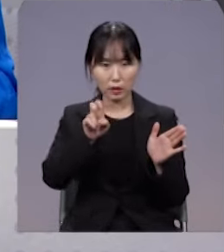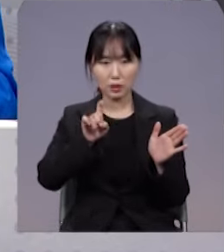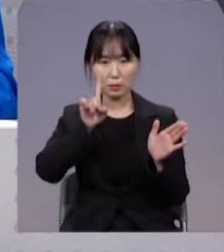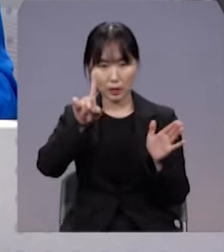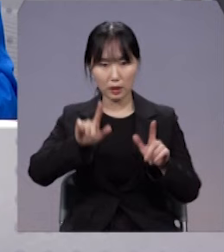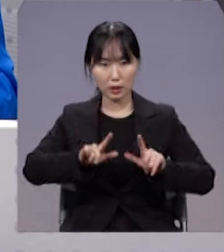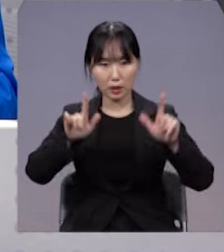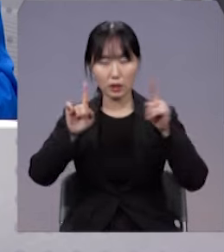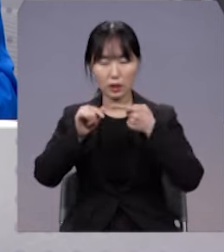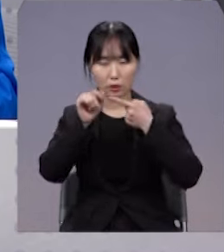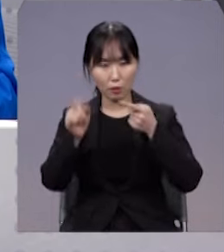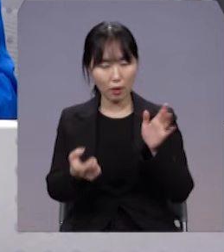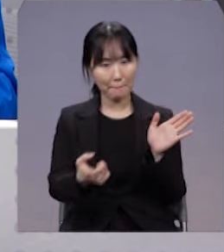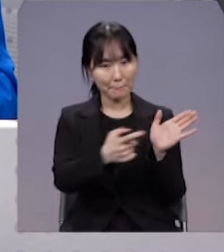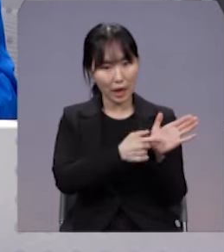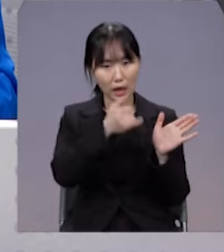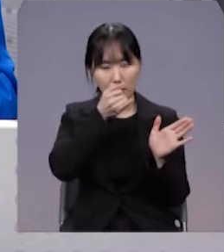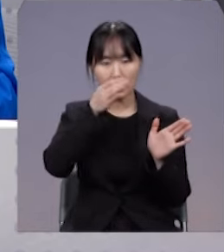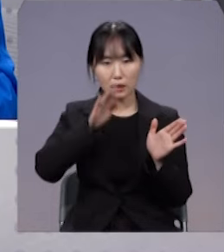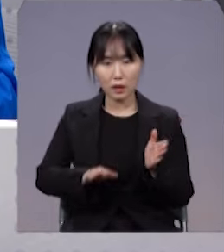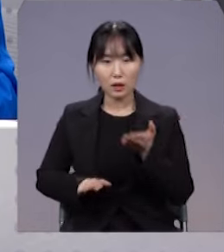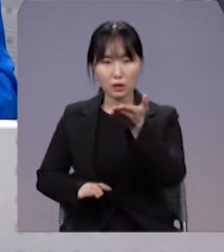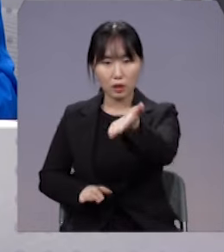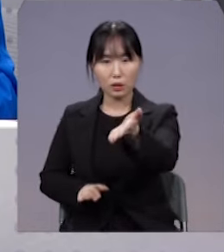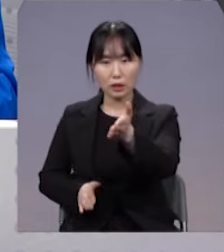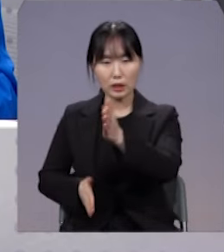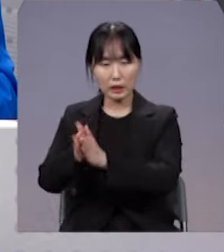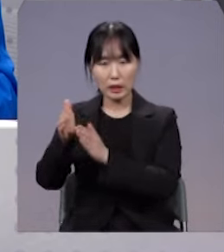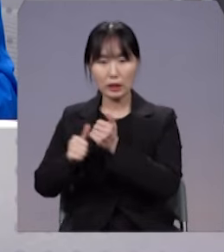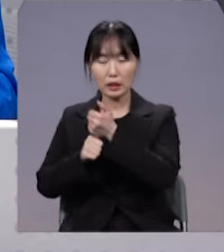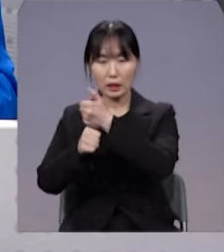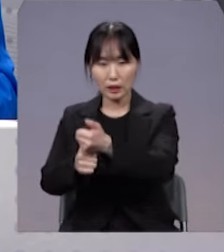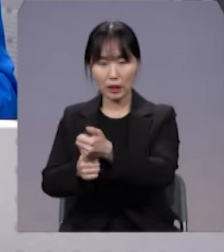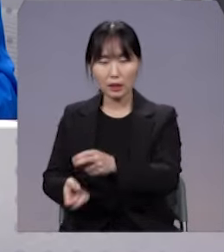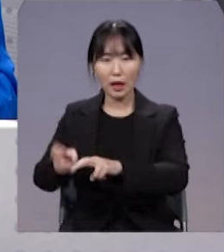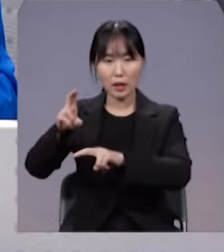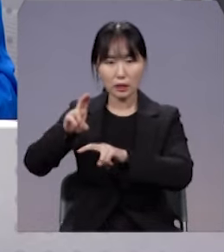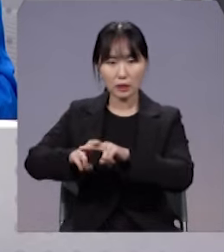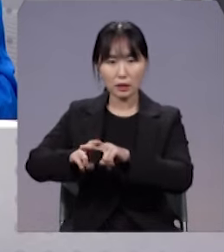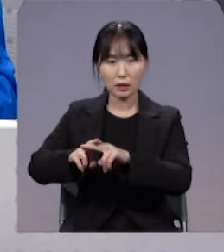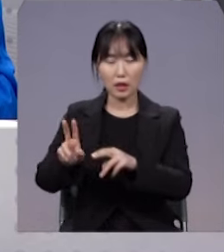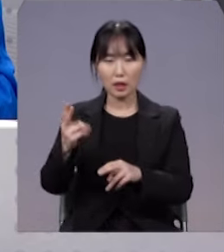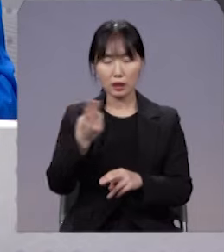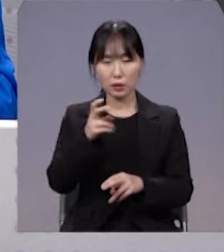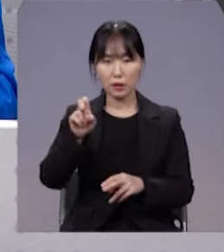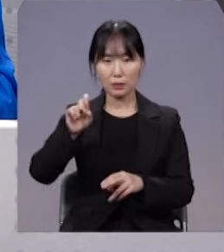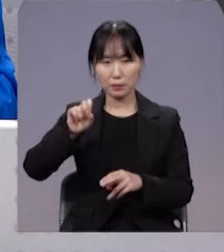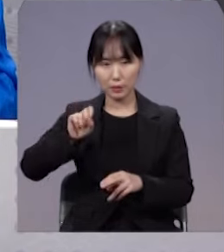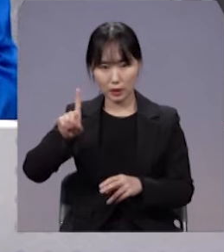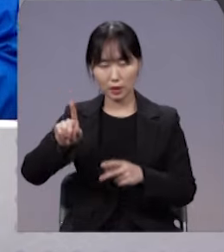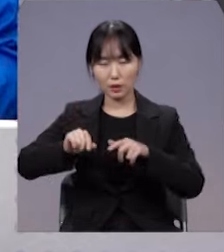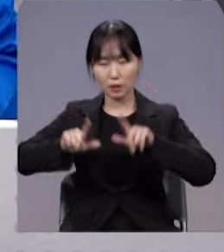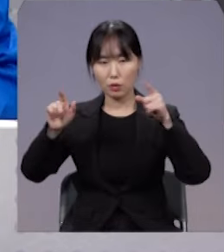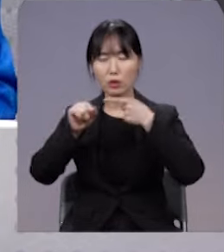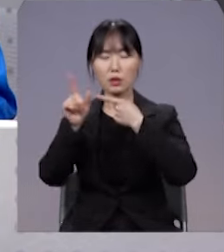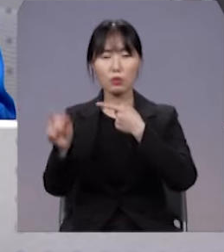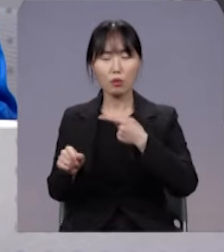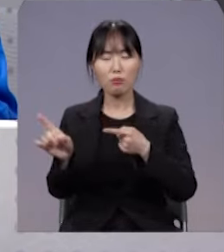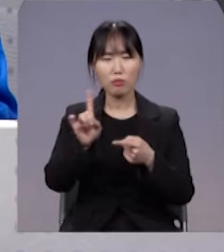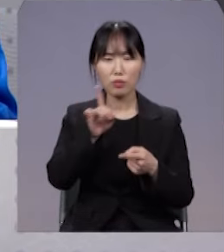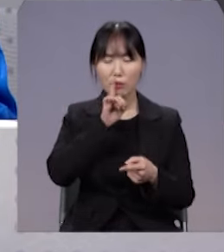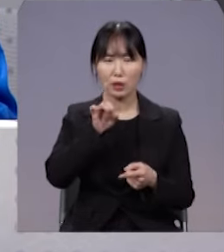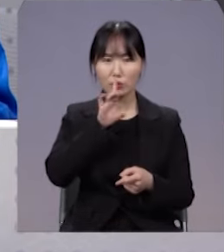조부께서 부장 부시장 시심 하신게 2월입니다 타임머신 하셨습니까 제 3년 육교도 이게 말이 안 됩니다